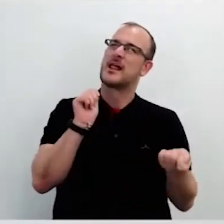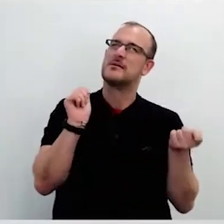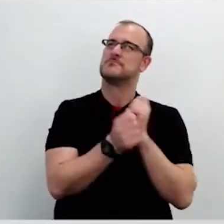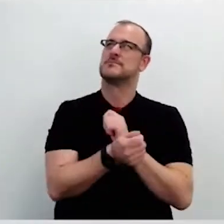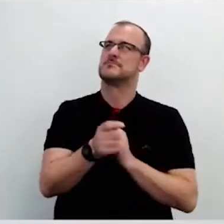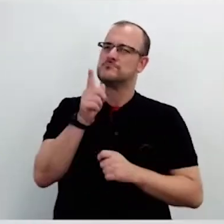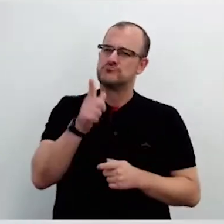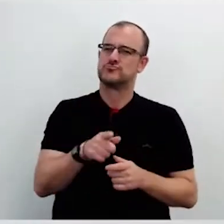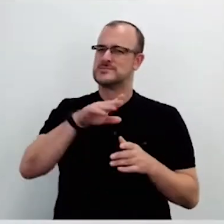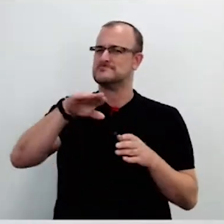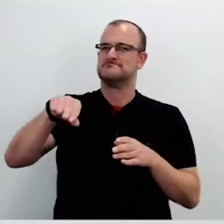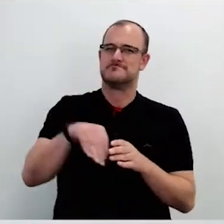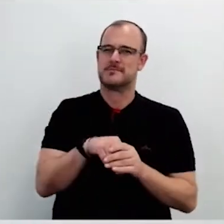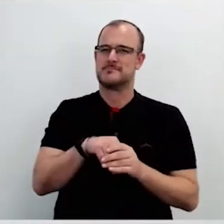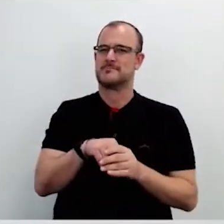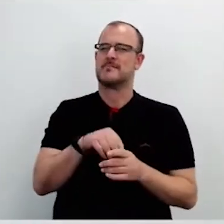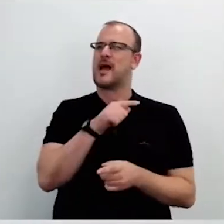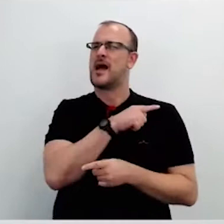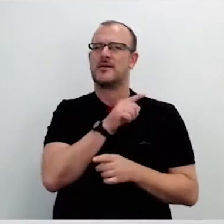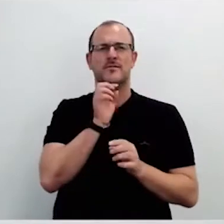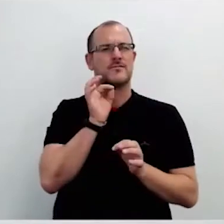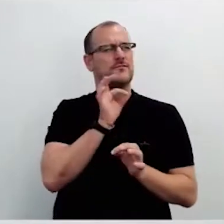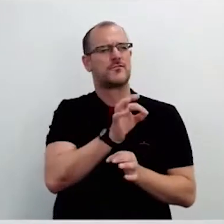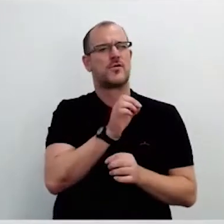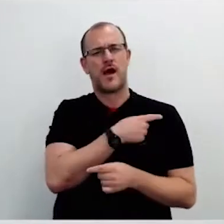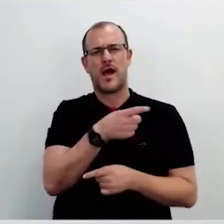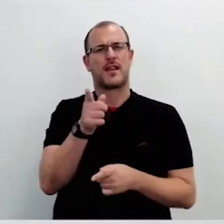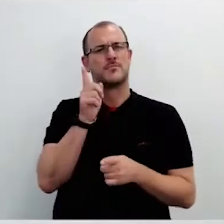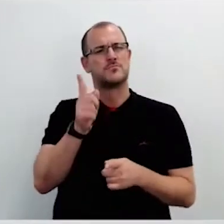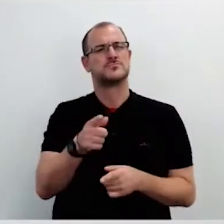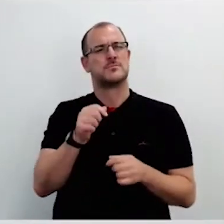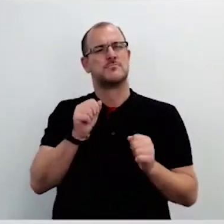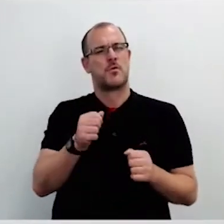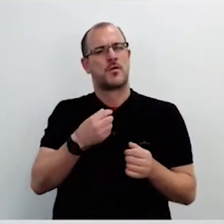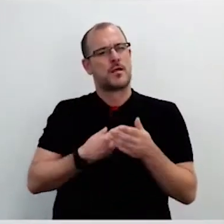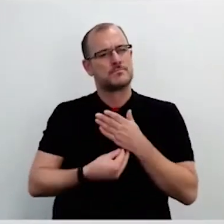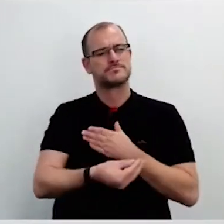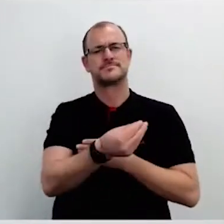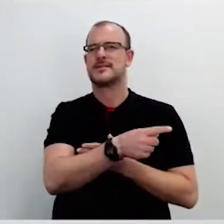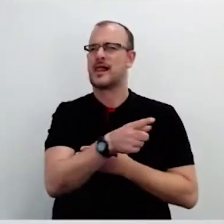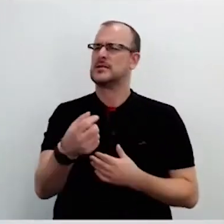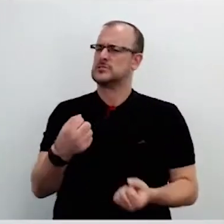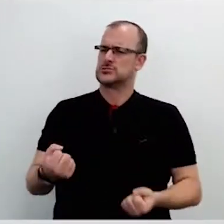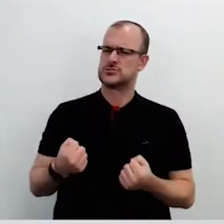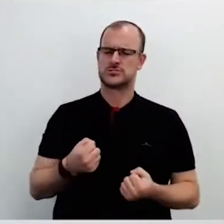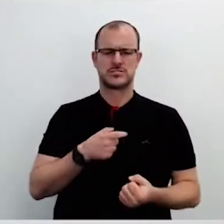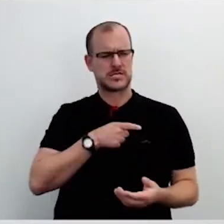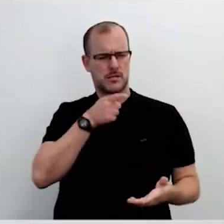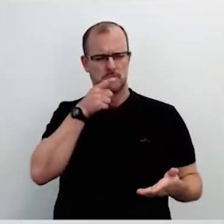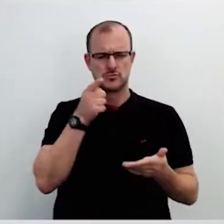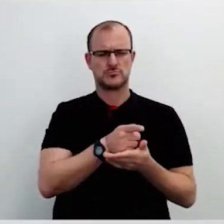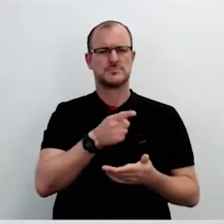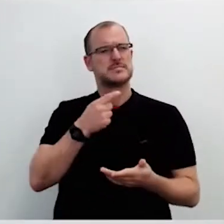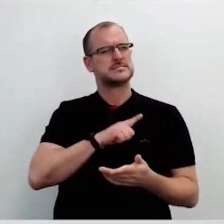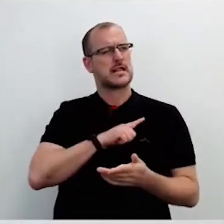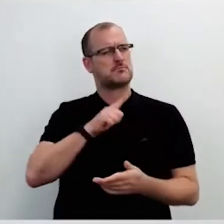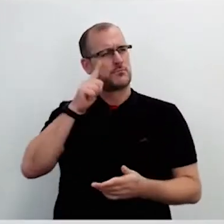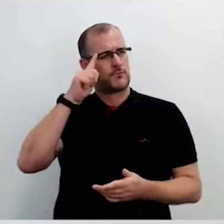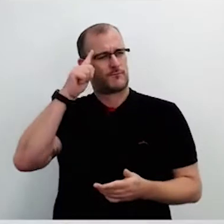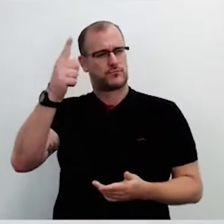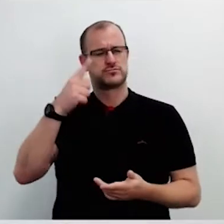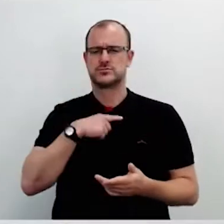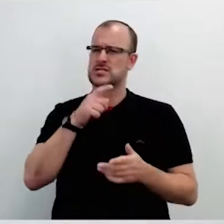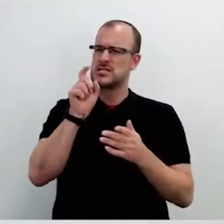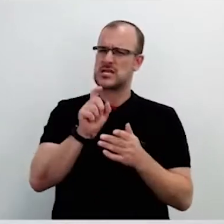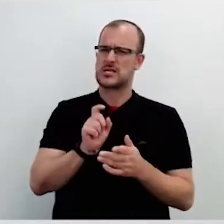sollen. Allen soll es ermöglicht werden, sich souverän und sicher, selbstbestimmt und selbstbewusst in der digitalen Welt zu